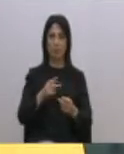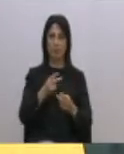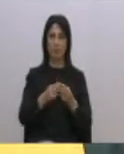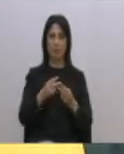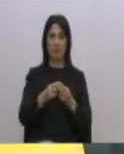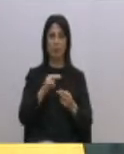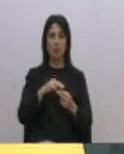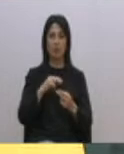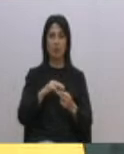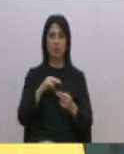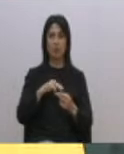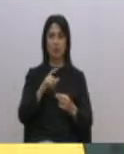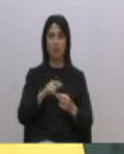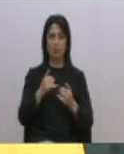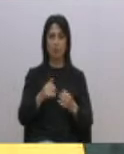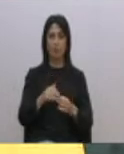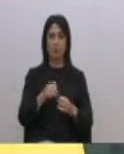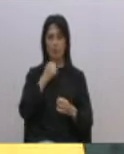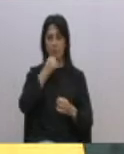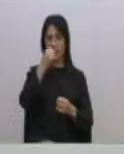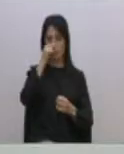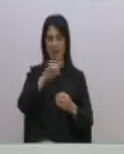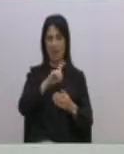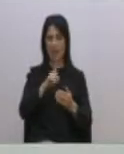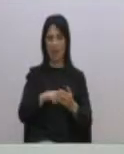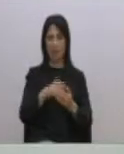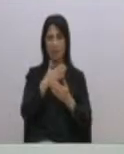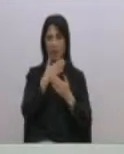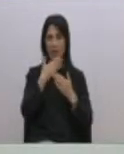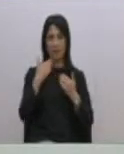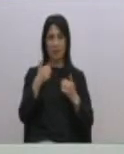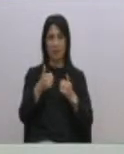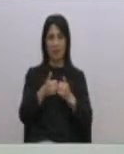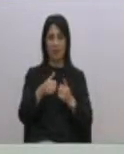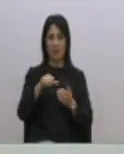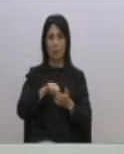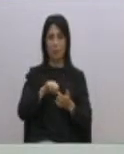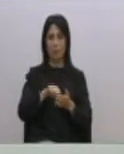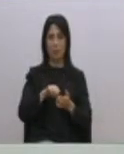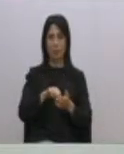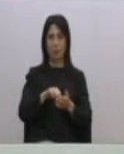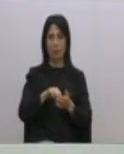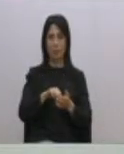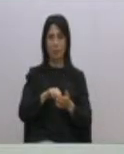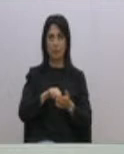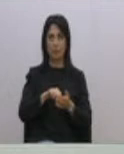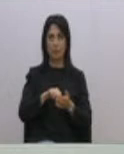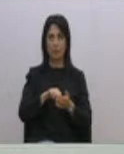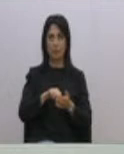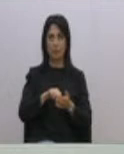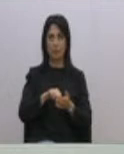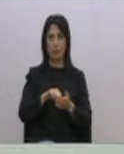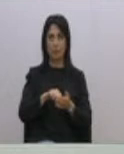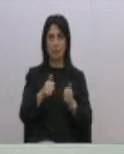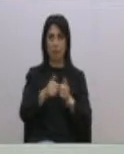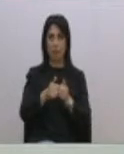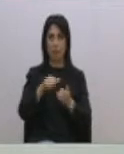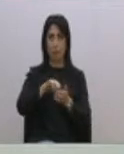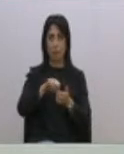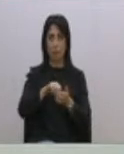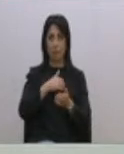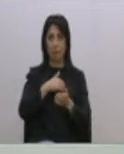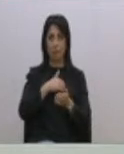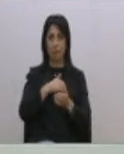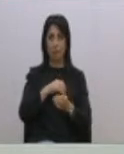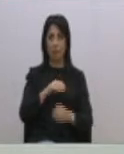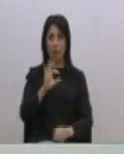პენტენციური სამსახურის თანამშრომლებზე. მადლობა, კითხვები არ არის თანამოხსენებელს. როგორც თანამოხსენებელი, იგი